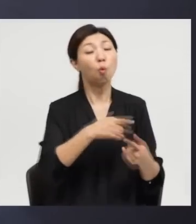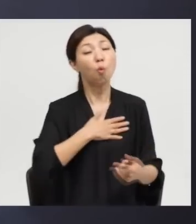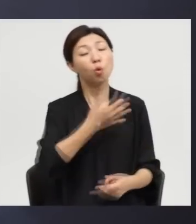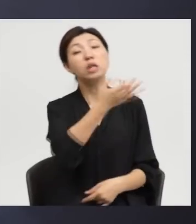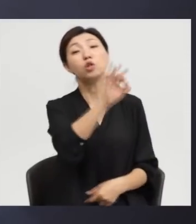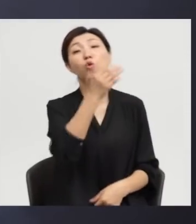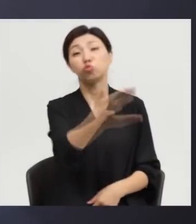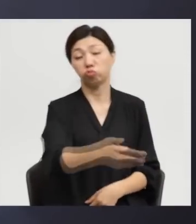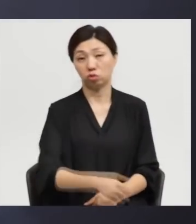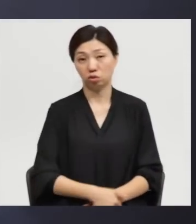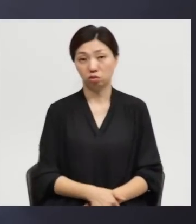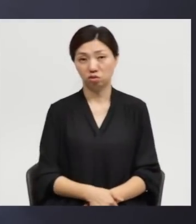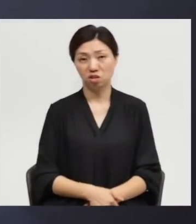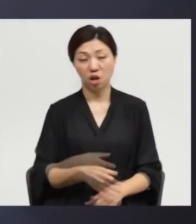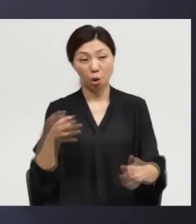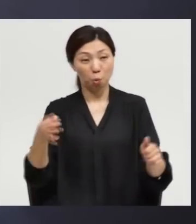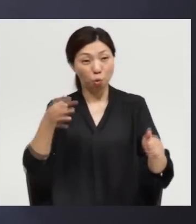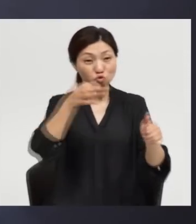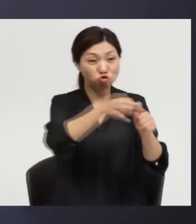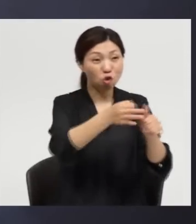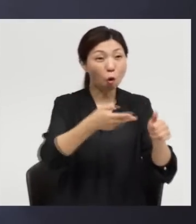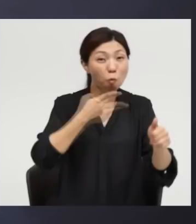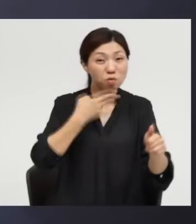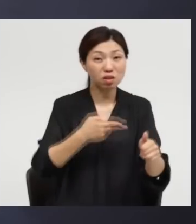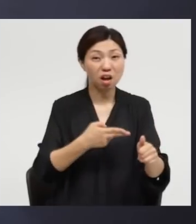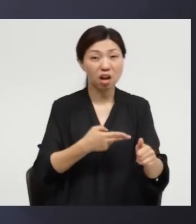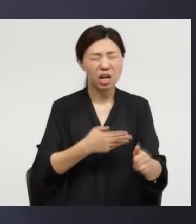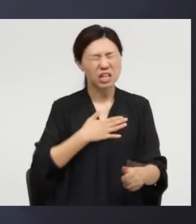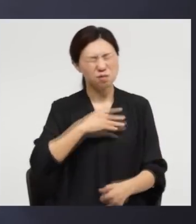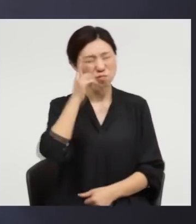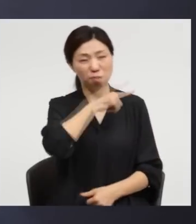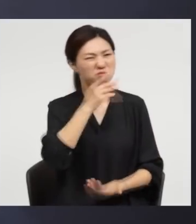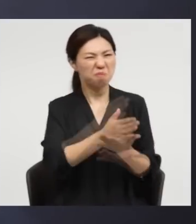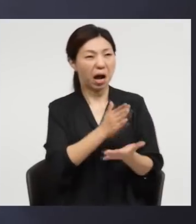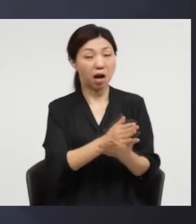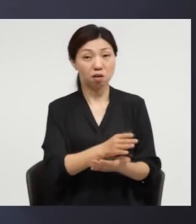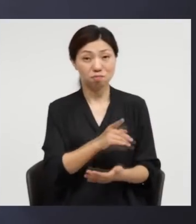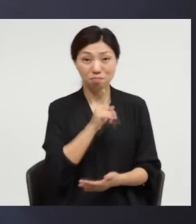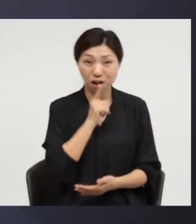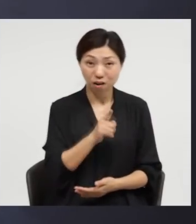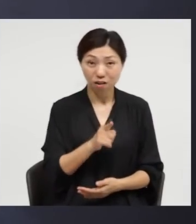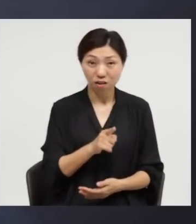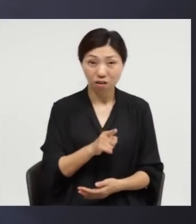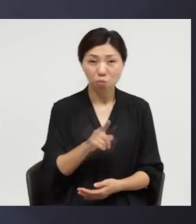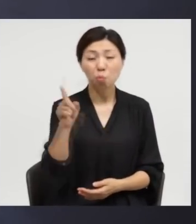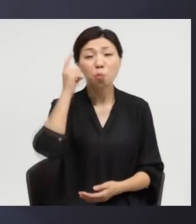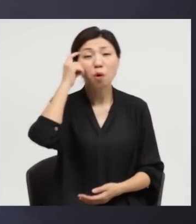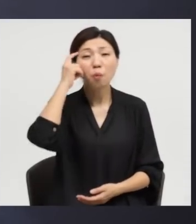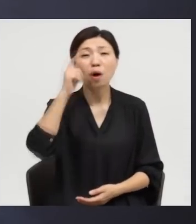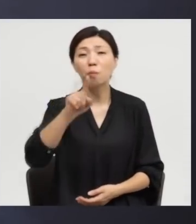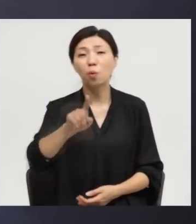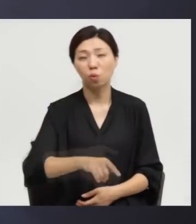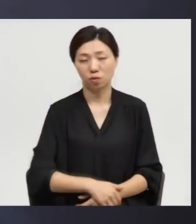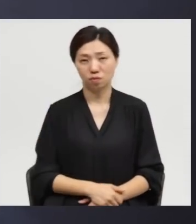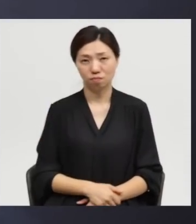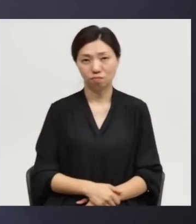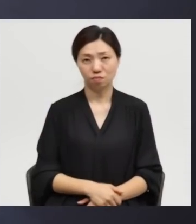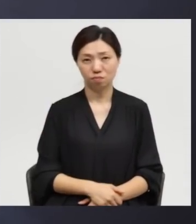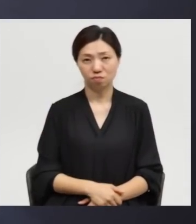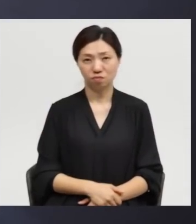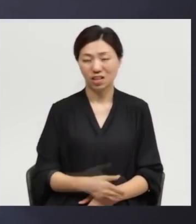거를 내가 인정을 해야지. 돈도 안 줘놓고 기분 나쁜 거 그것도 인정을 안 하겠다. 그러면 안 되지. 그럼 절에 오면